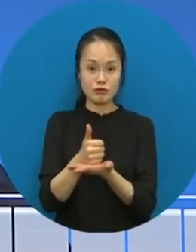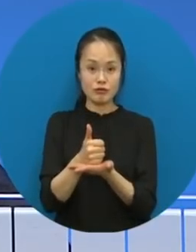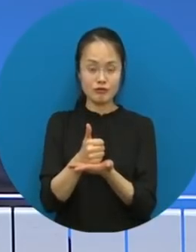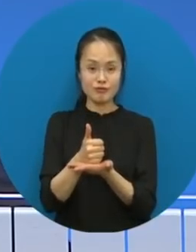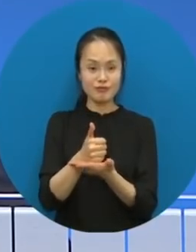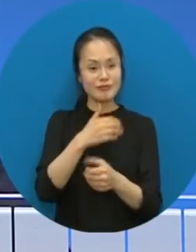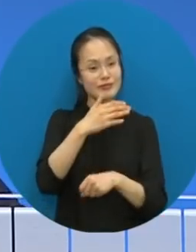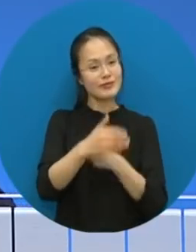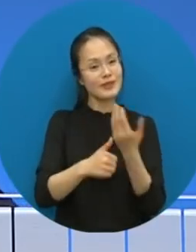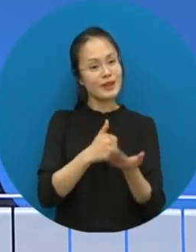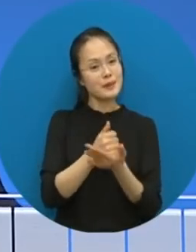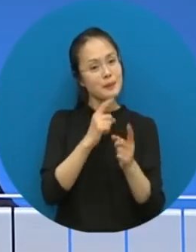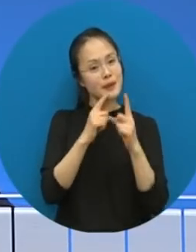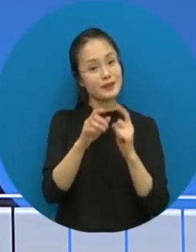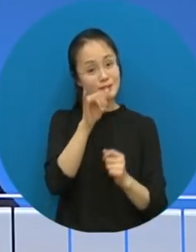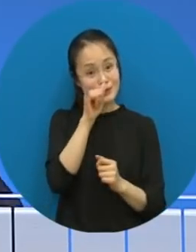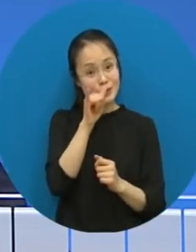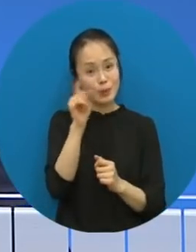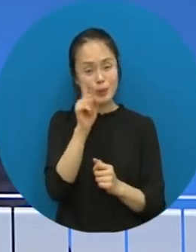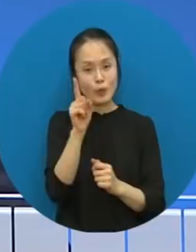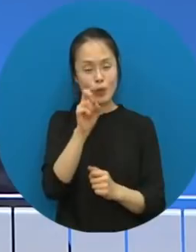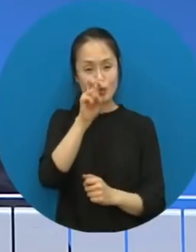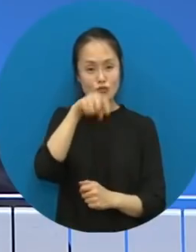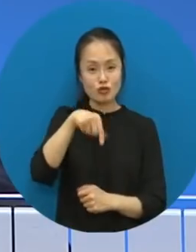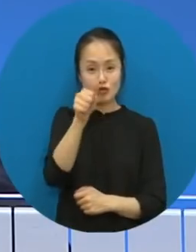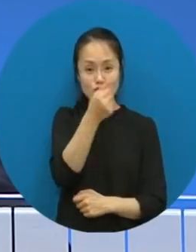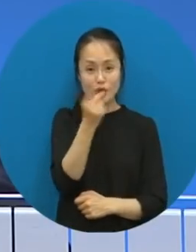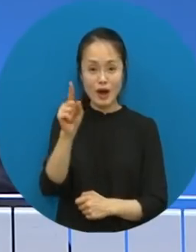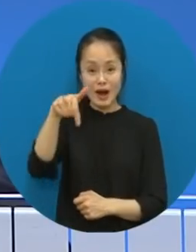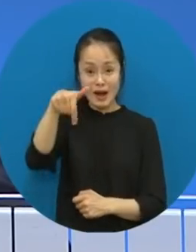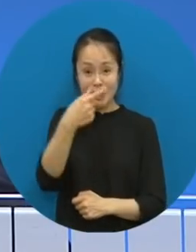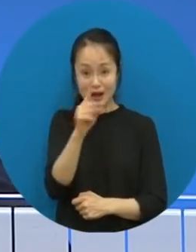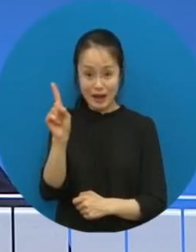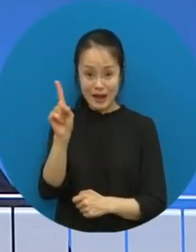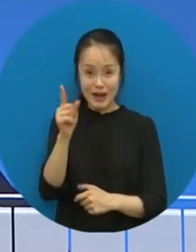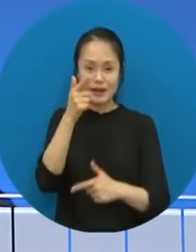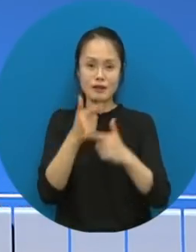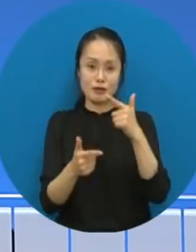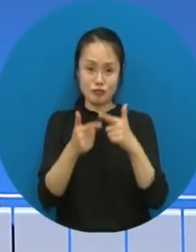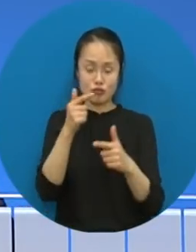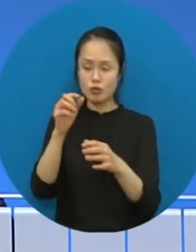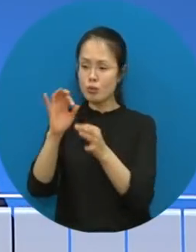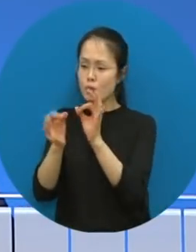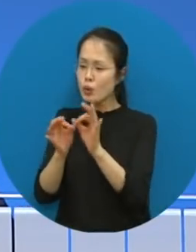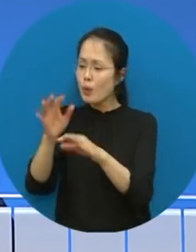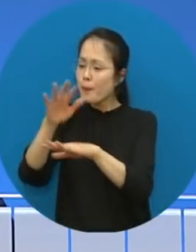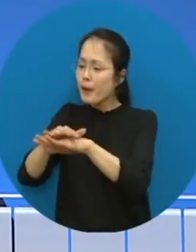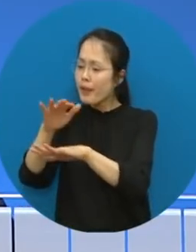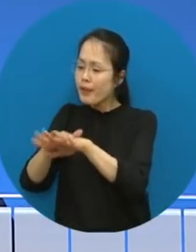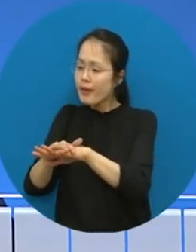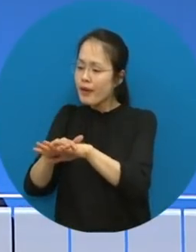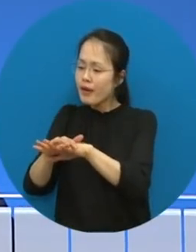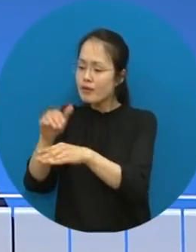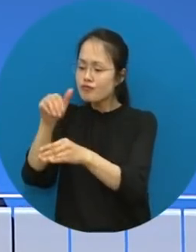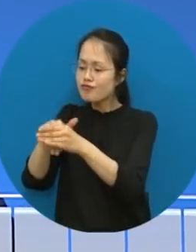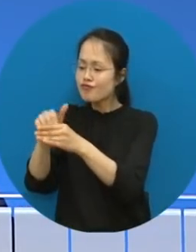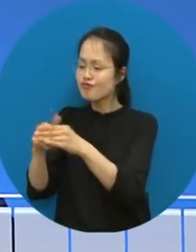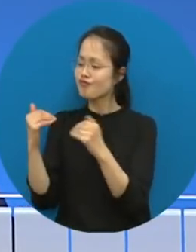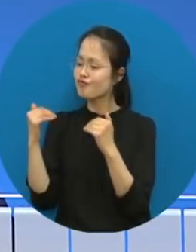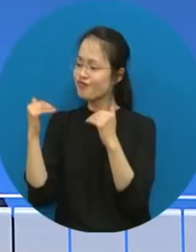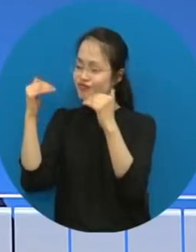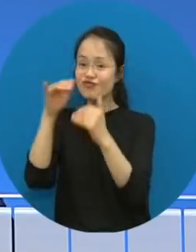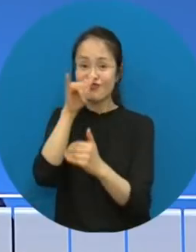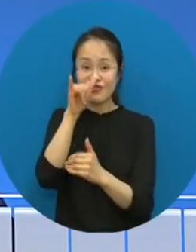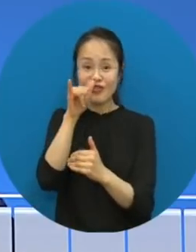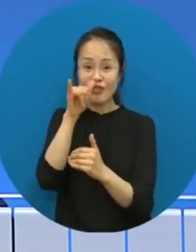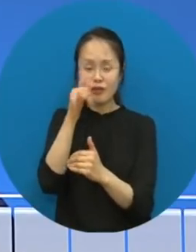얘기를 하십니다. 무화과 나무가 포도밭에 심겼다 합니다. 처음부터 쓸데없는 나무가 심겼어요. 근데 뽑지